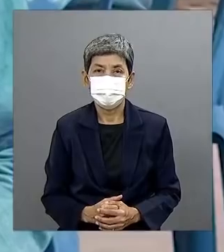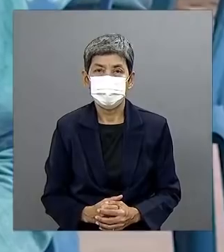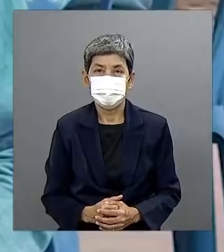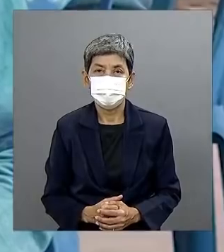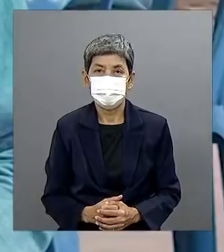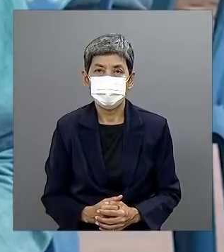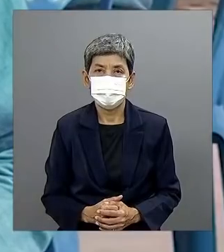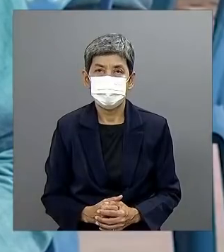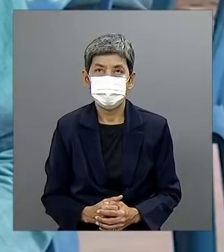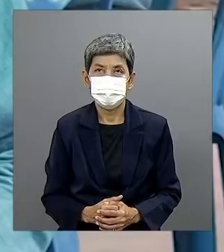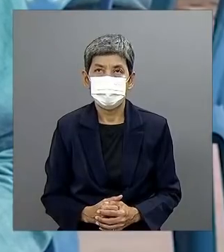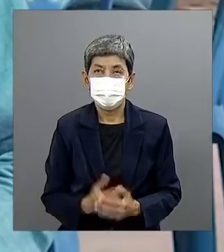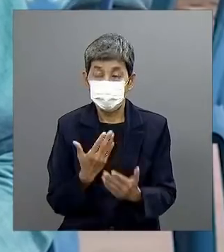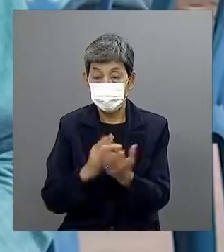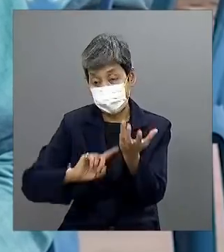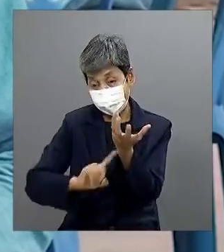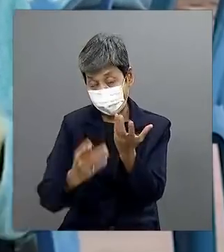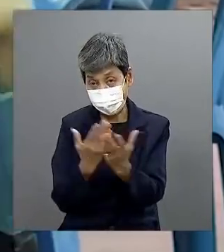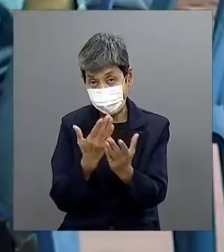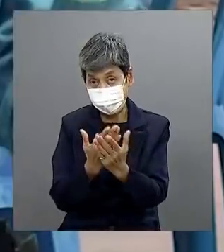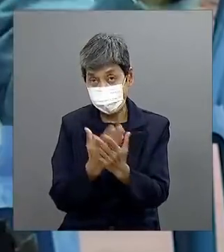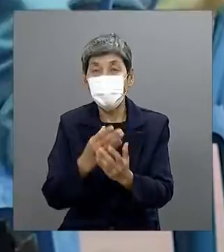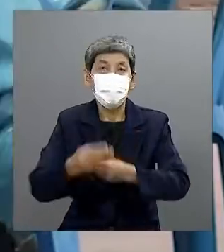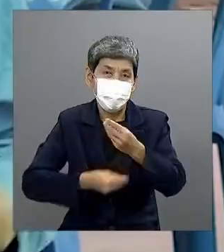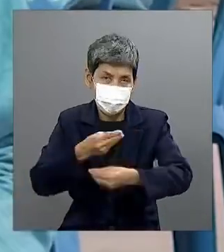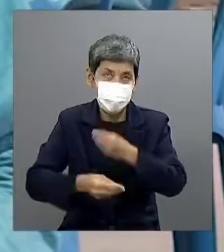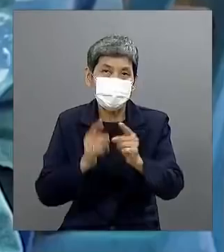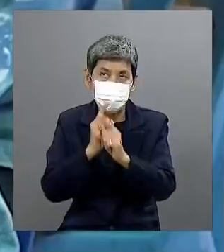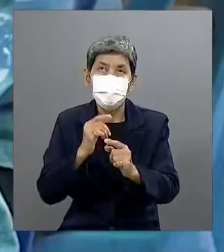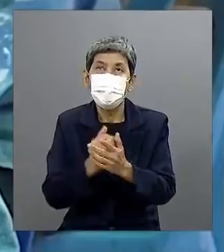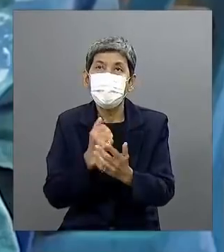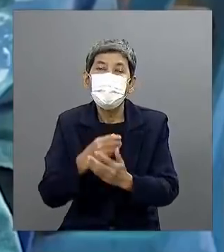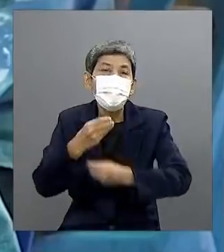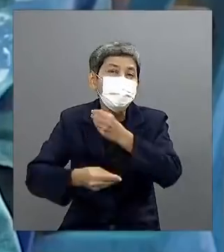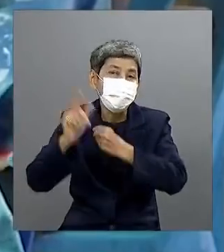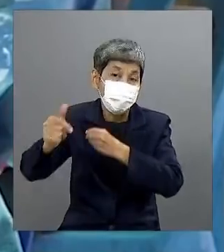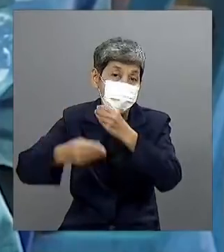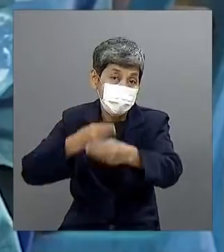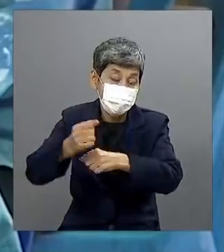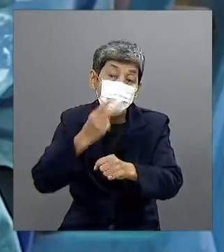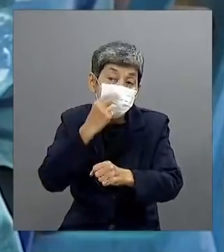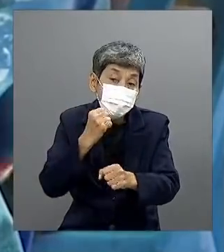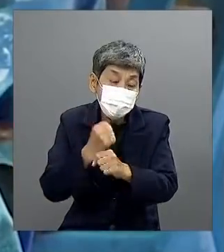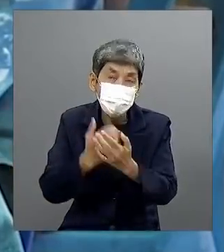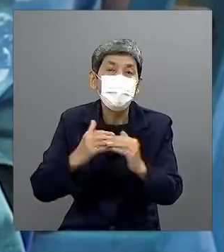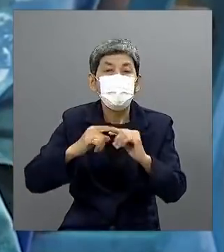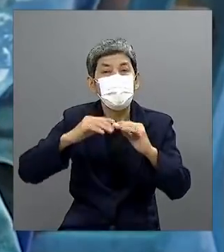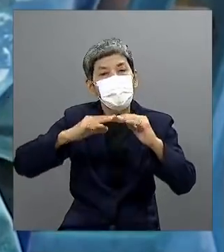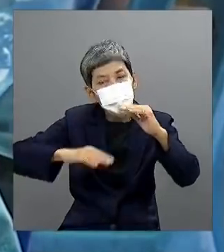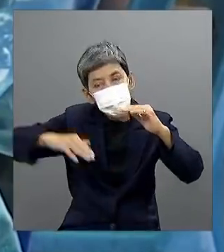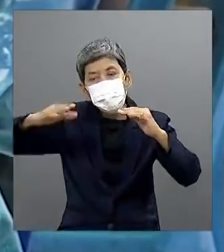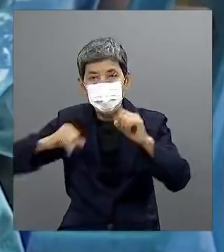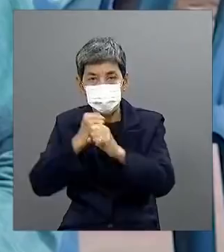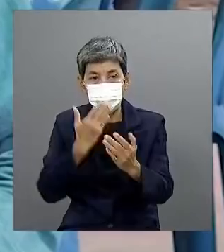ราคากิโลนี่ก็คือตามตลาดไทยค่ะเราเอาอิงตลาดใหญ่เลยเป็นหลักขึ้นตามขึ้นลงตามลงตอนนี้ที่เราสั่งปูมาคือโล